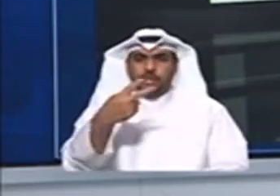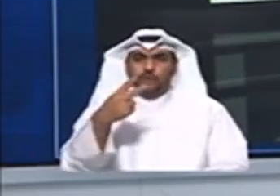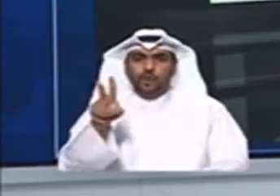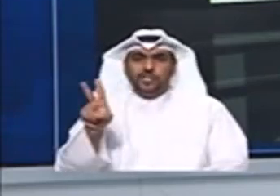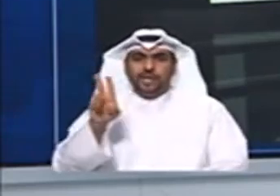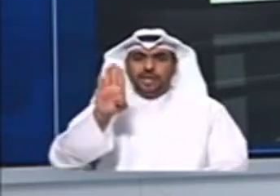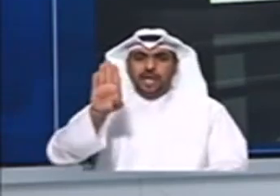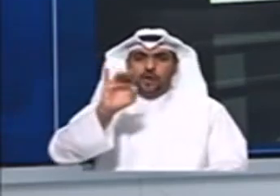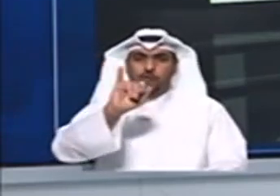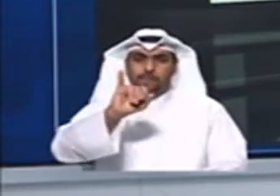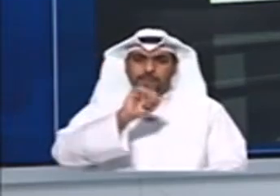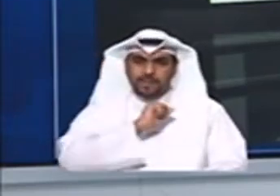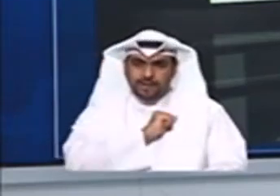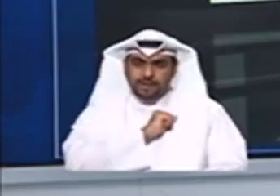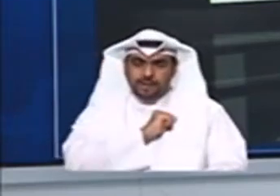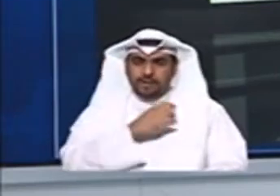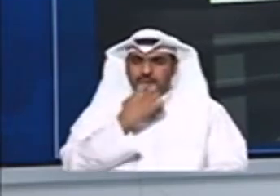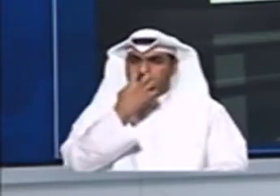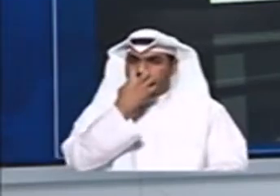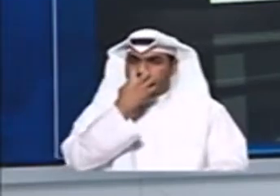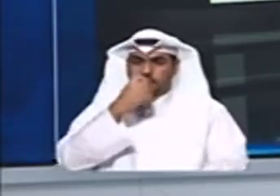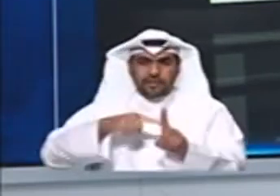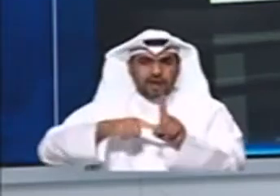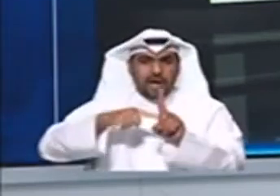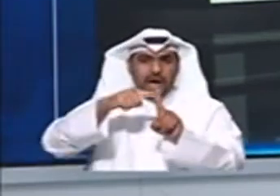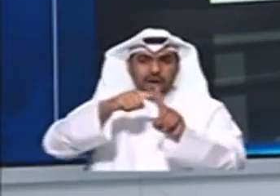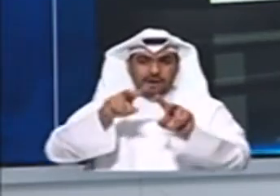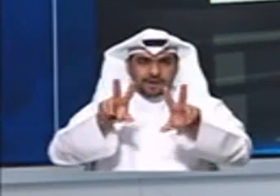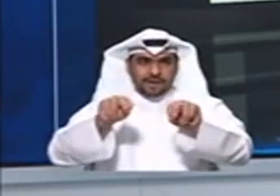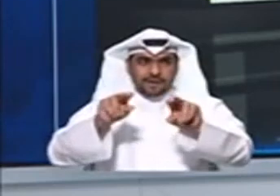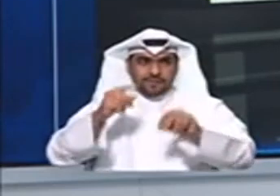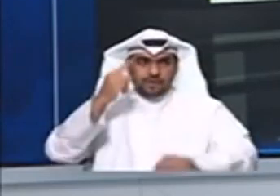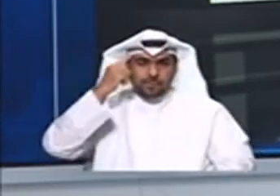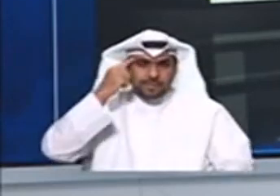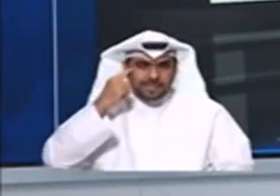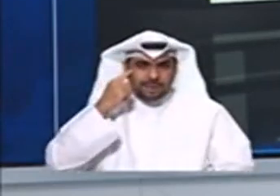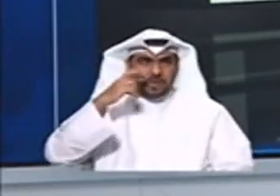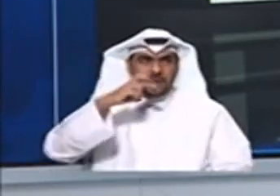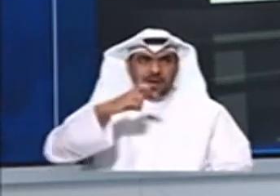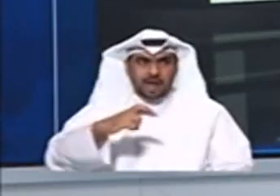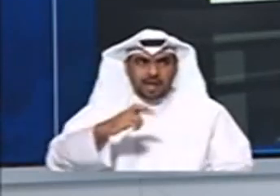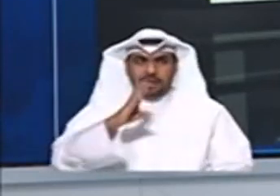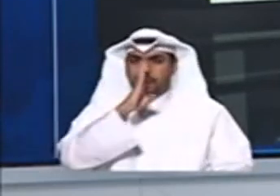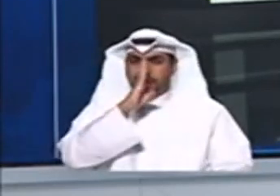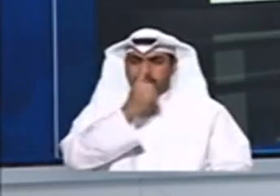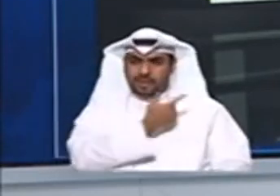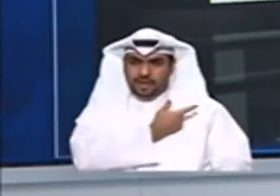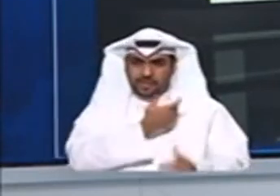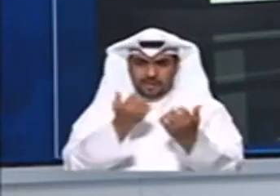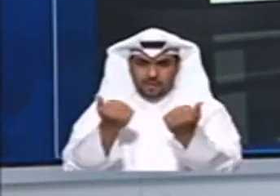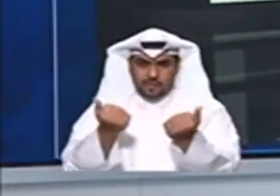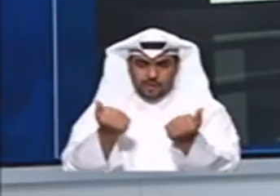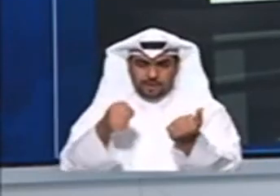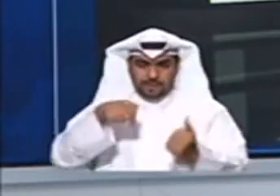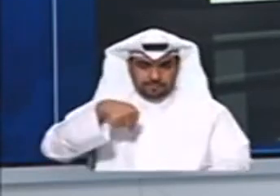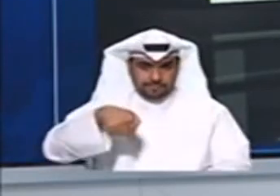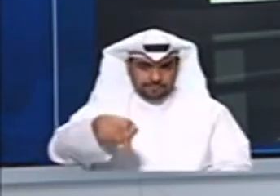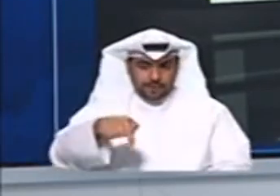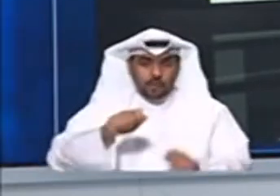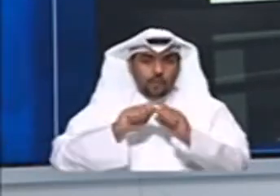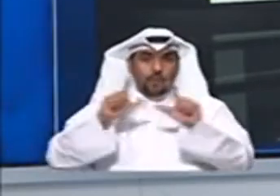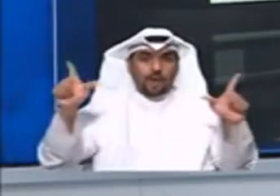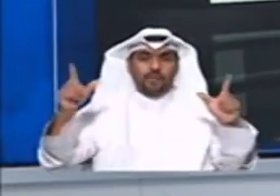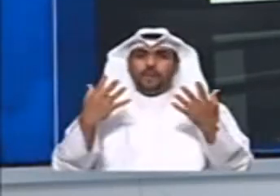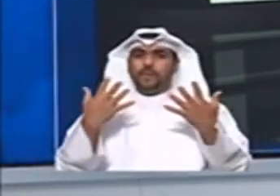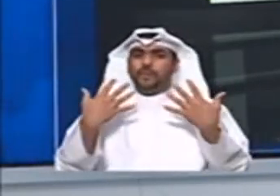تستمر معنا خلال هذه الأيام. أيضا خلال هذه الأيام راح نلاحظ نسيم البر ونسيم البحر. أعزائي المشاهدين إلى هنا تنتهي